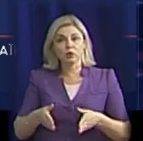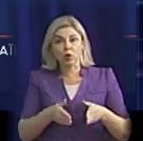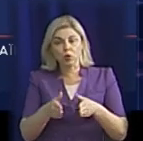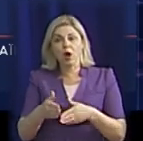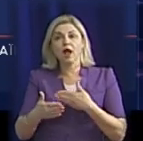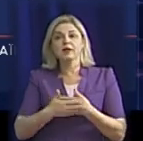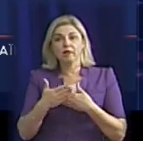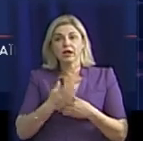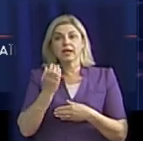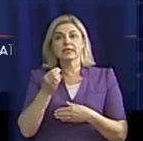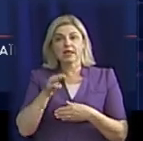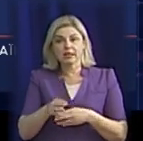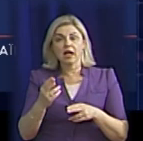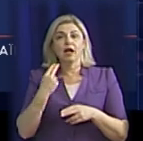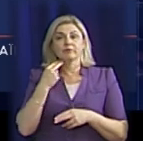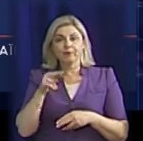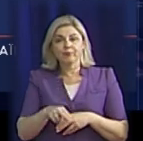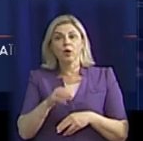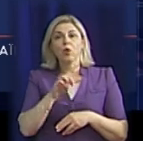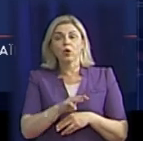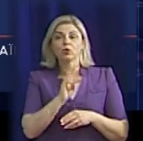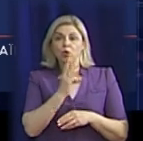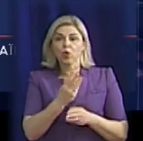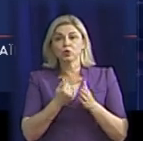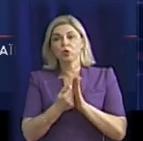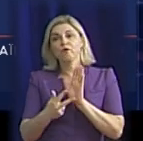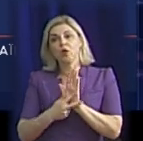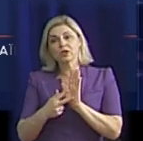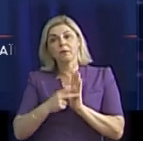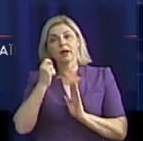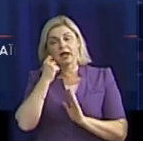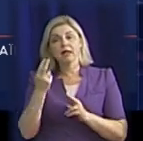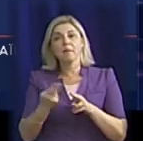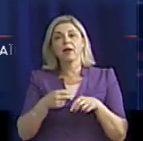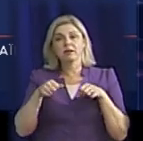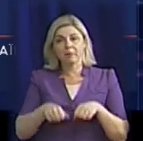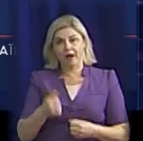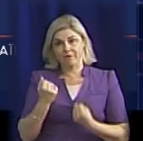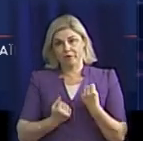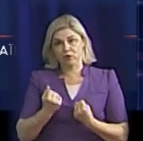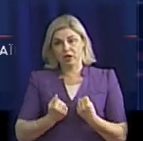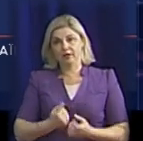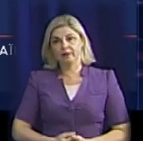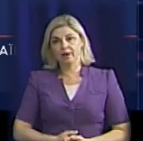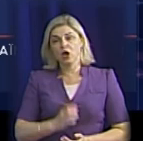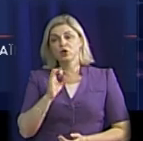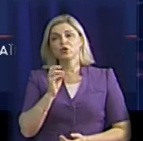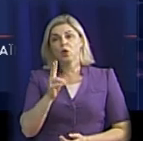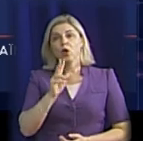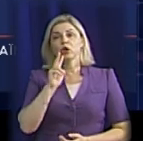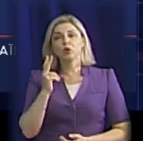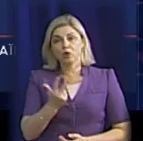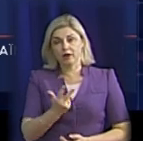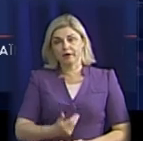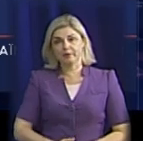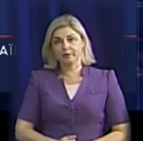Санкція статті передбачає позбавлення волі на строк від 3 до 8 років з позбавленням права керувати транспортними засобами, на строк до 3 років або без